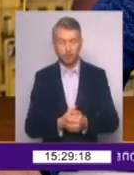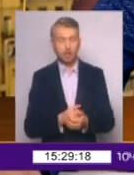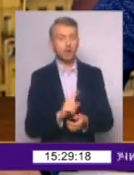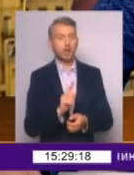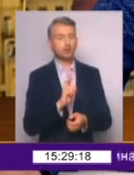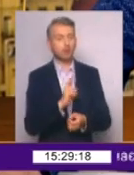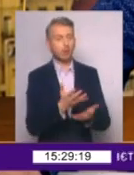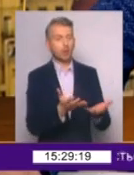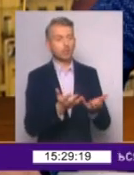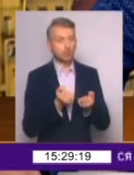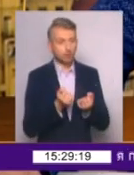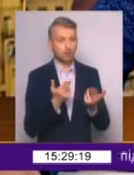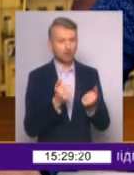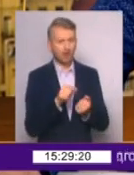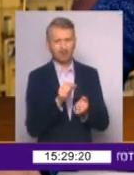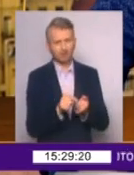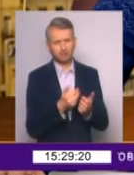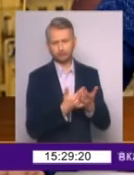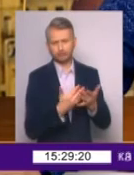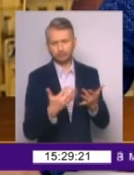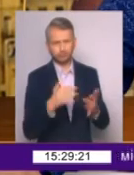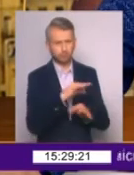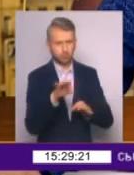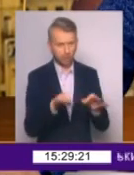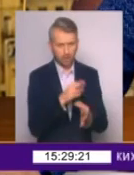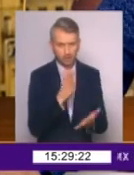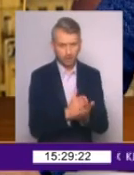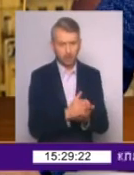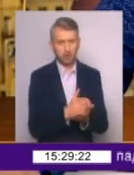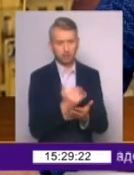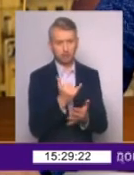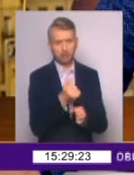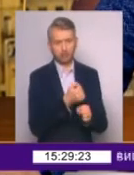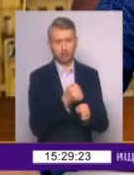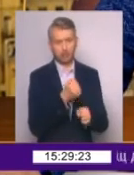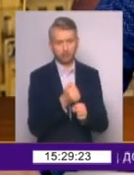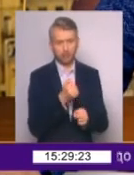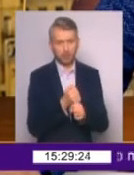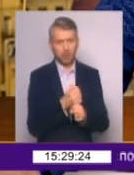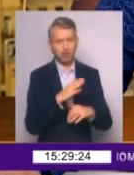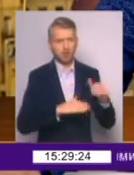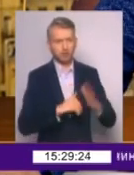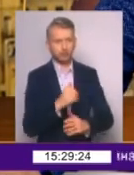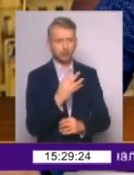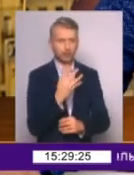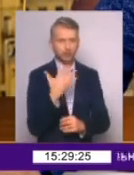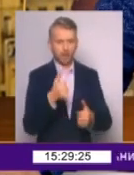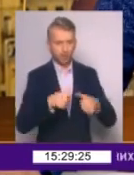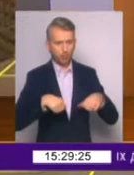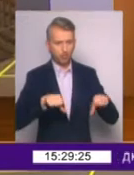щоб отримувати, да, там цілий такий проект, він зараз також в розробці, практично вже 4 чи 5 комісій